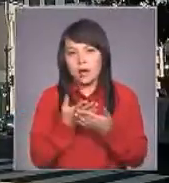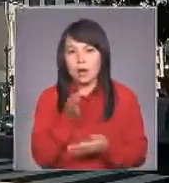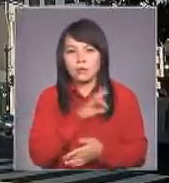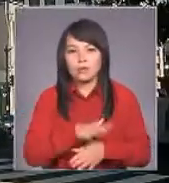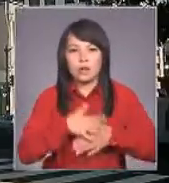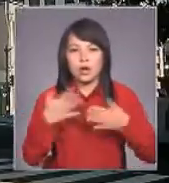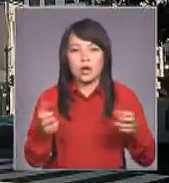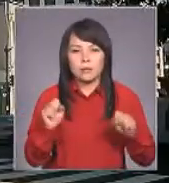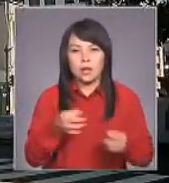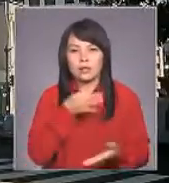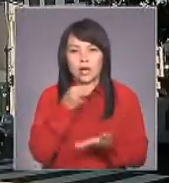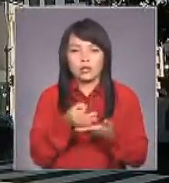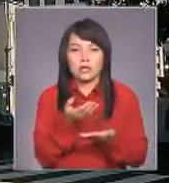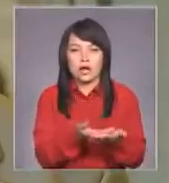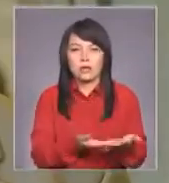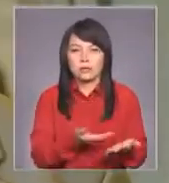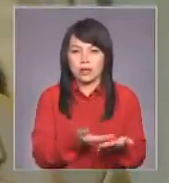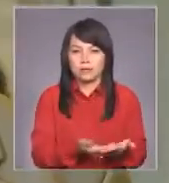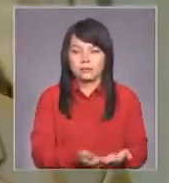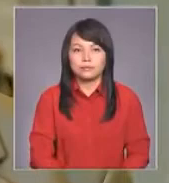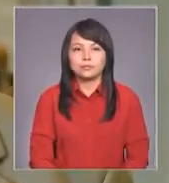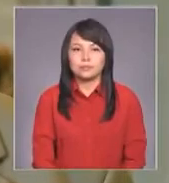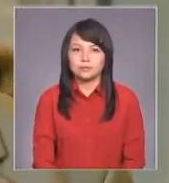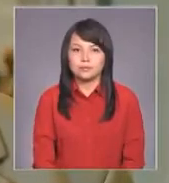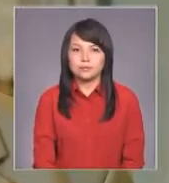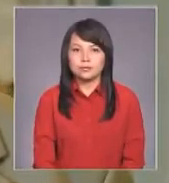тигізбек деп есептейді сарапшылар.